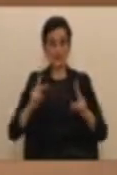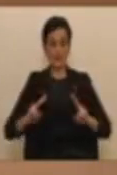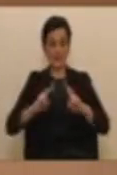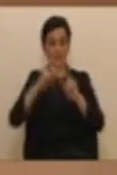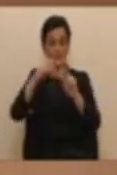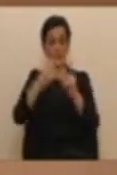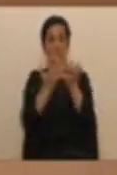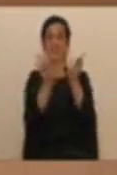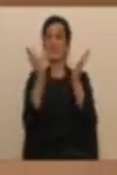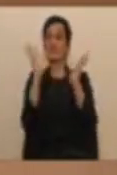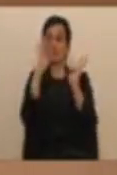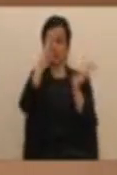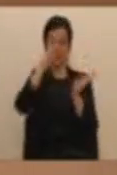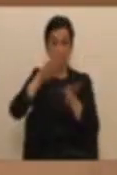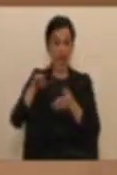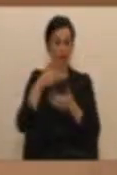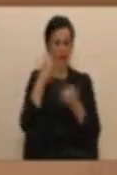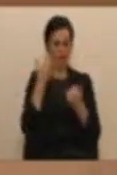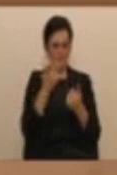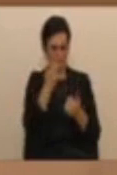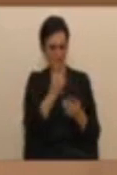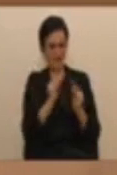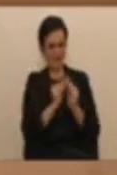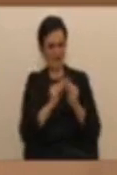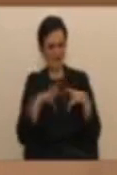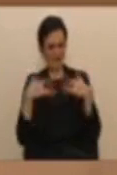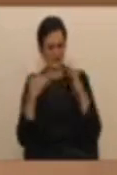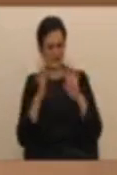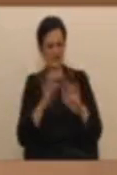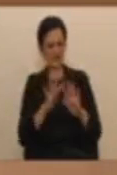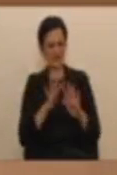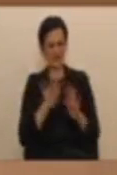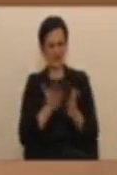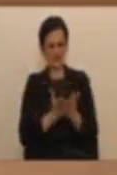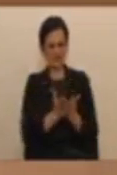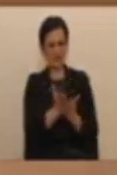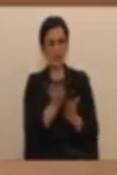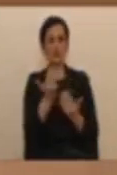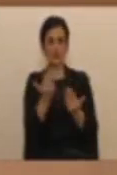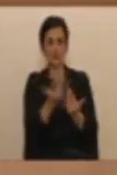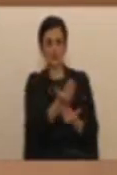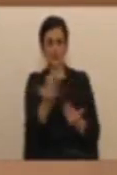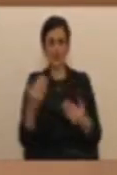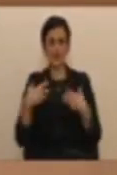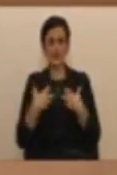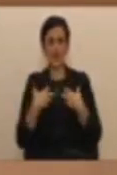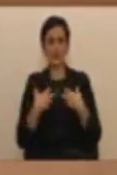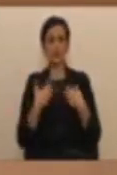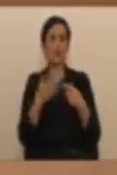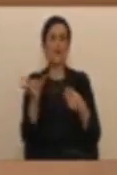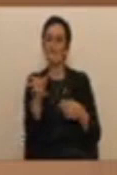სივრცე, რომ ისევ ზიზღი, ისევ გაუტანლობა. თქვენ სამწუხაროდ ყველა არა